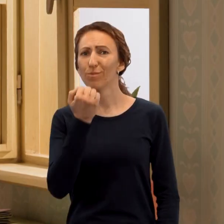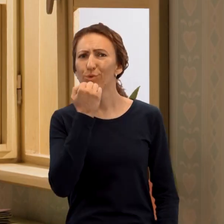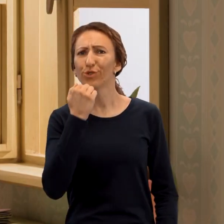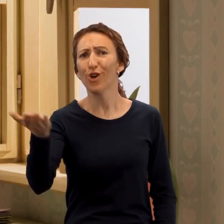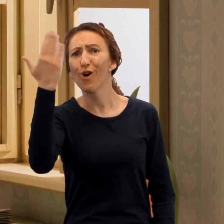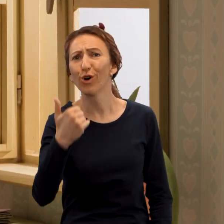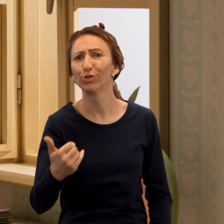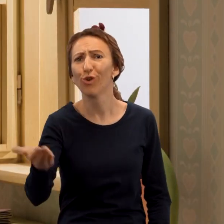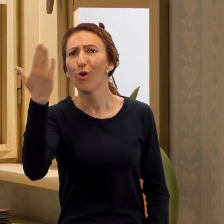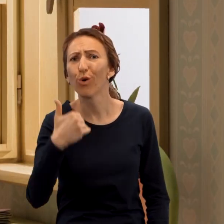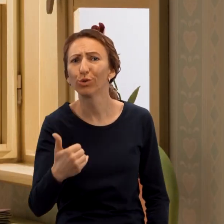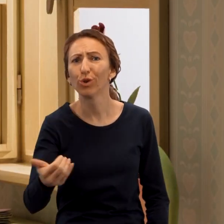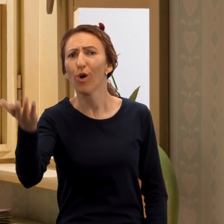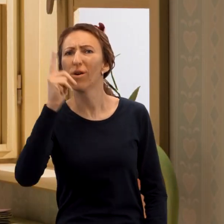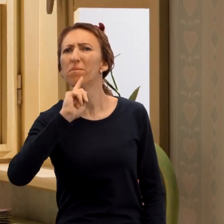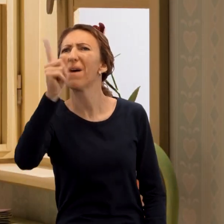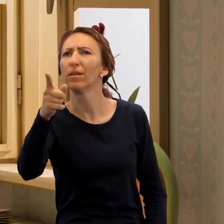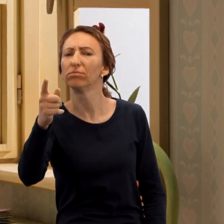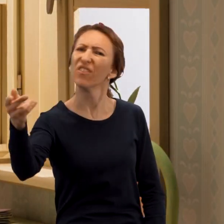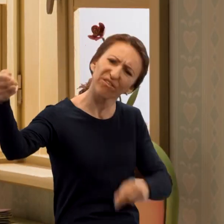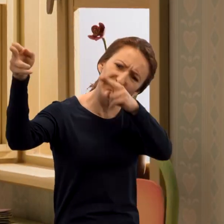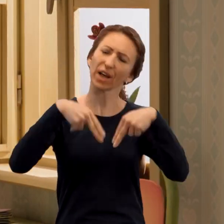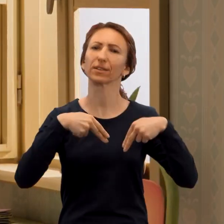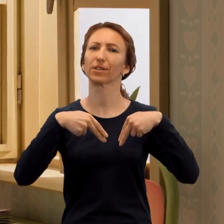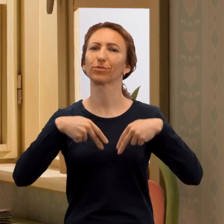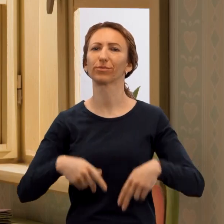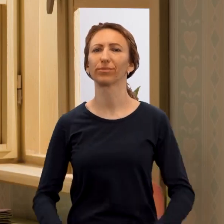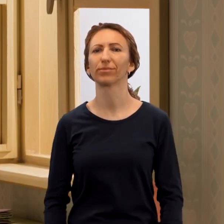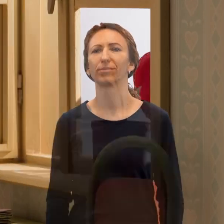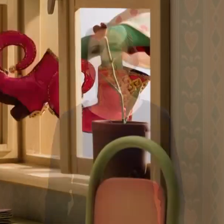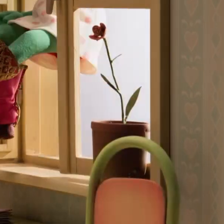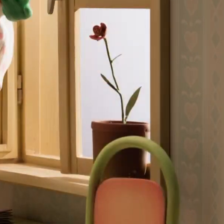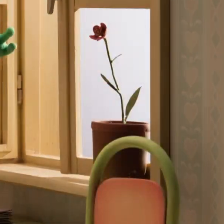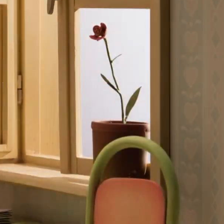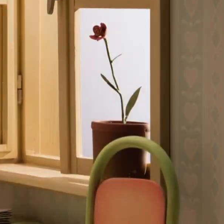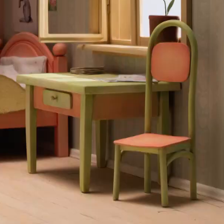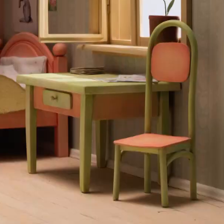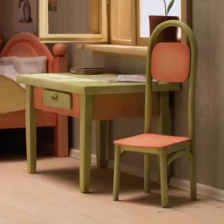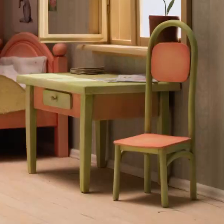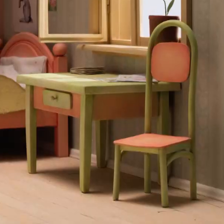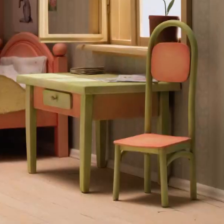Buty! Buty! Cip, cip, cip, cip, cip! Rozkazuję wam wracać!